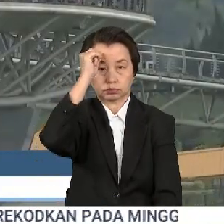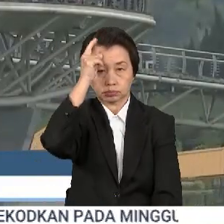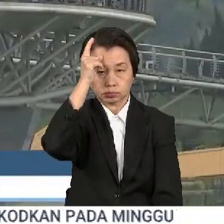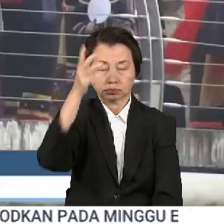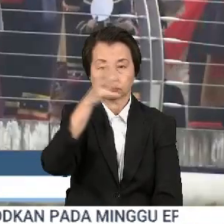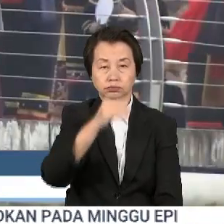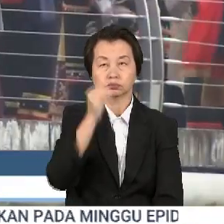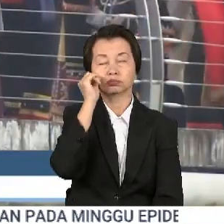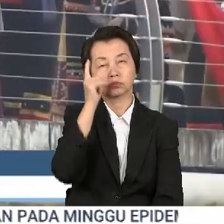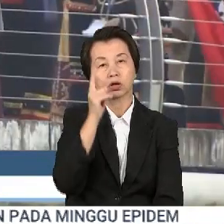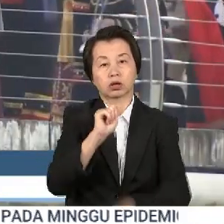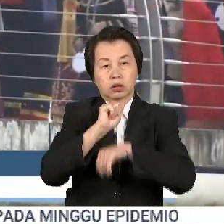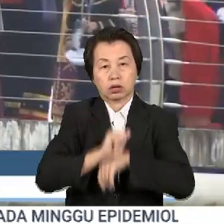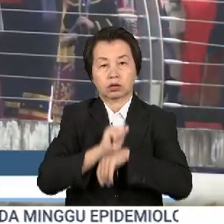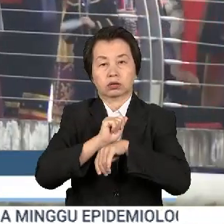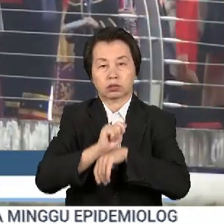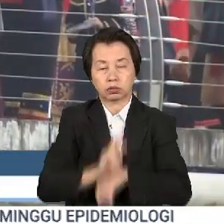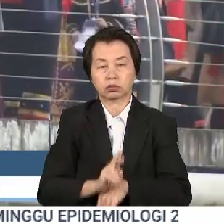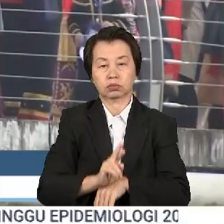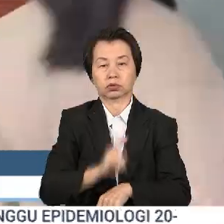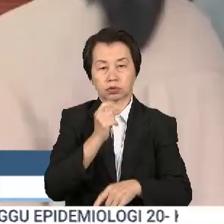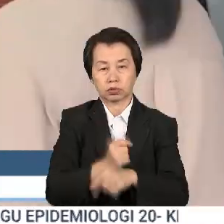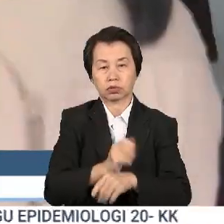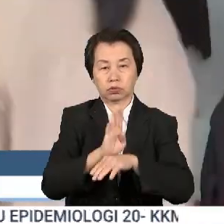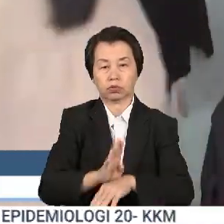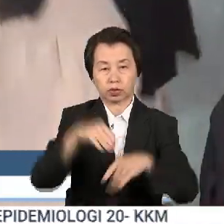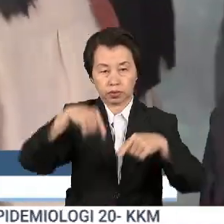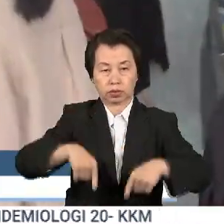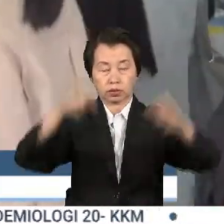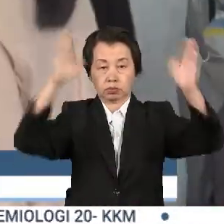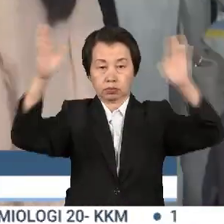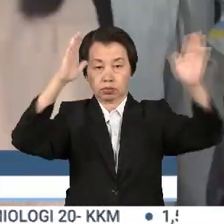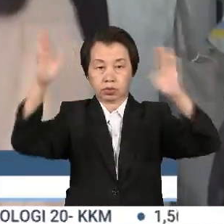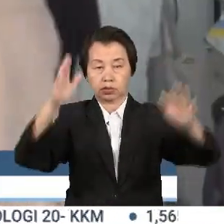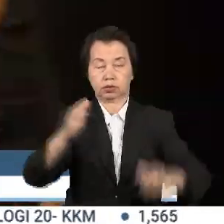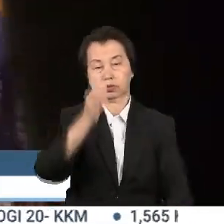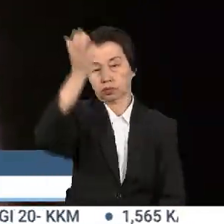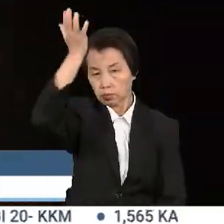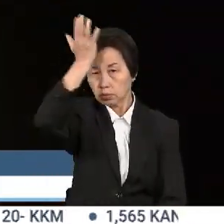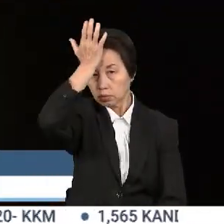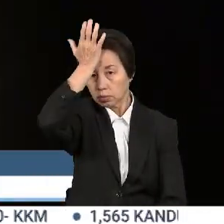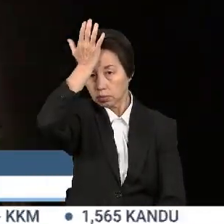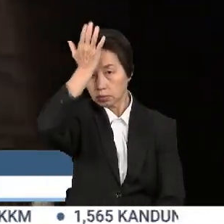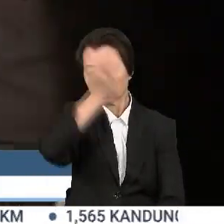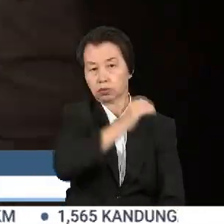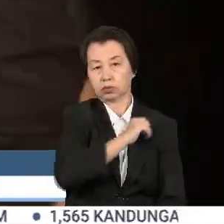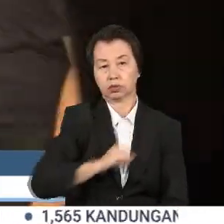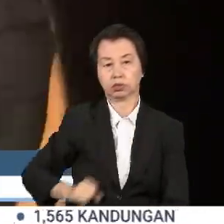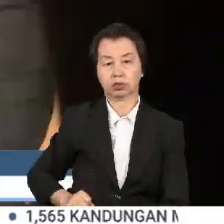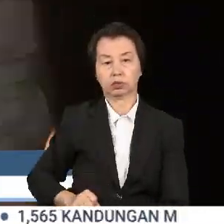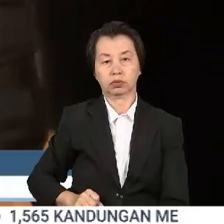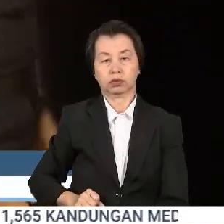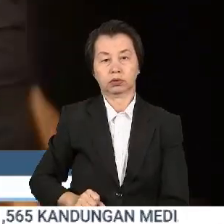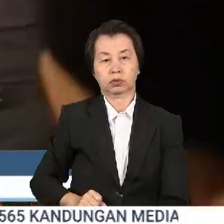dan penghayatan adat resam serta kebudayaan yang ada di Malaysia. Yang di-Pertuan Agong Al-Sultan Abdullah